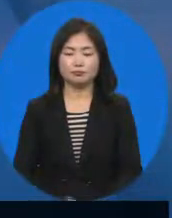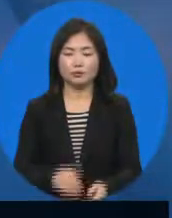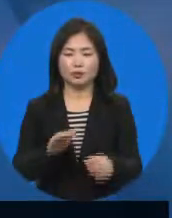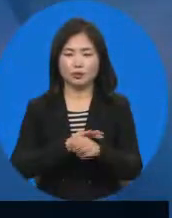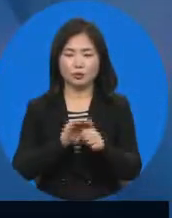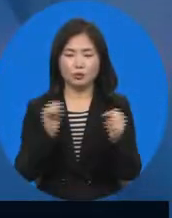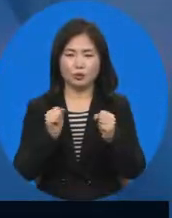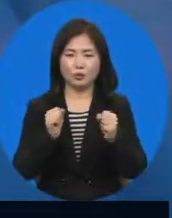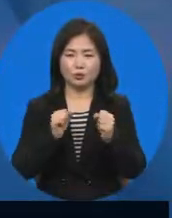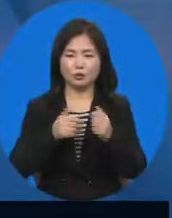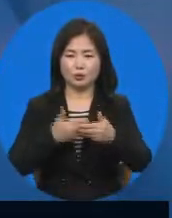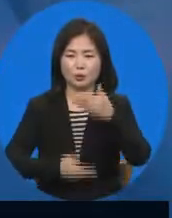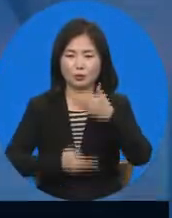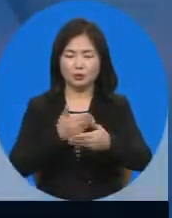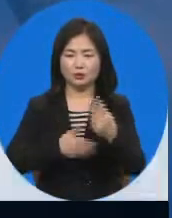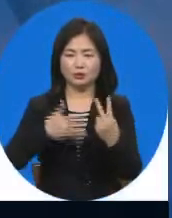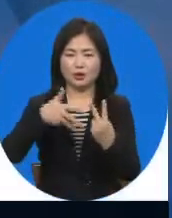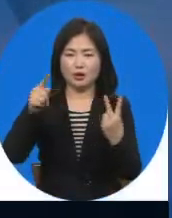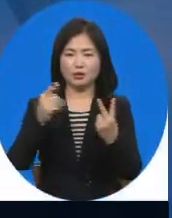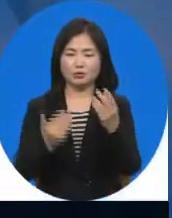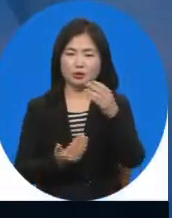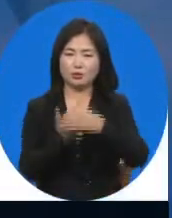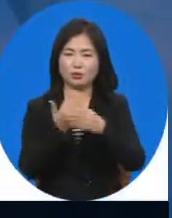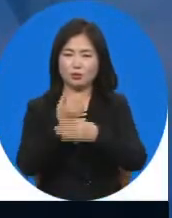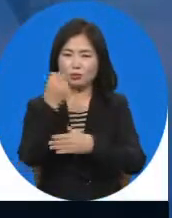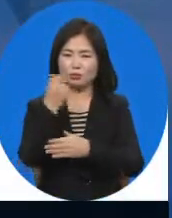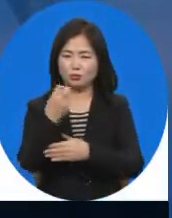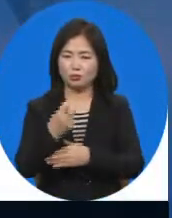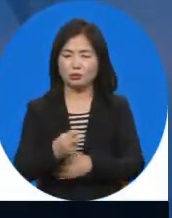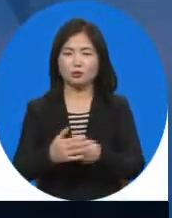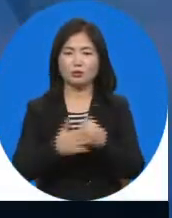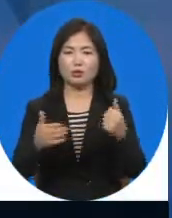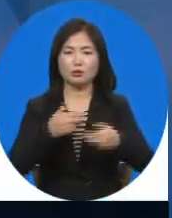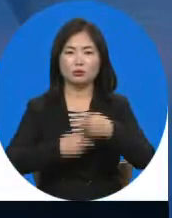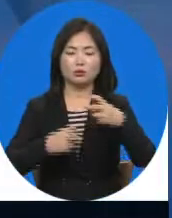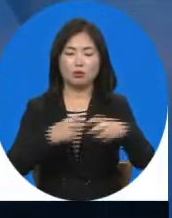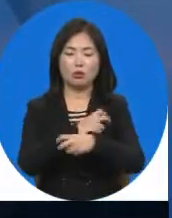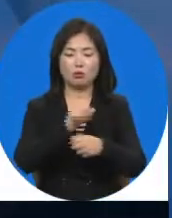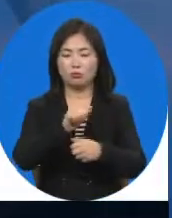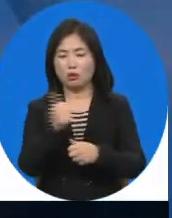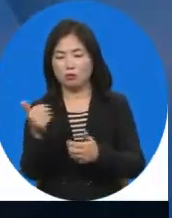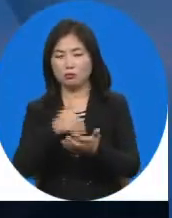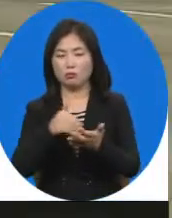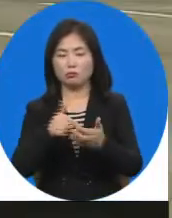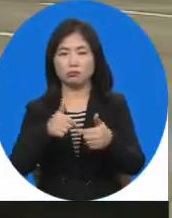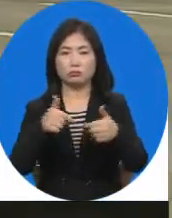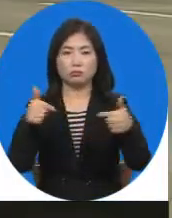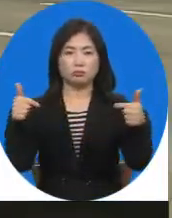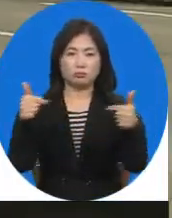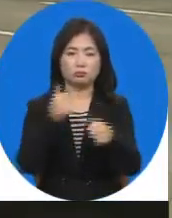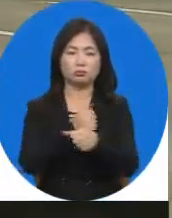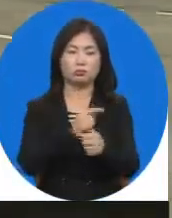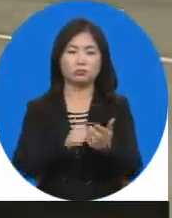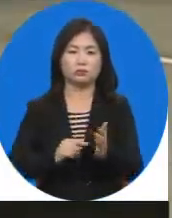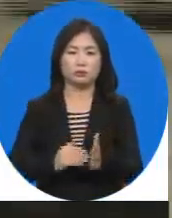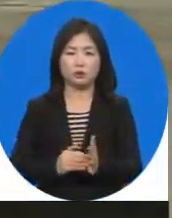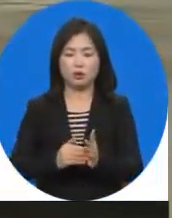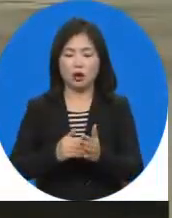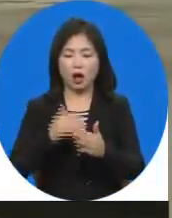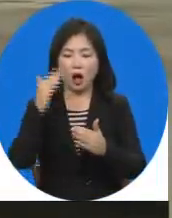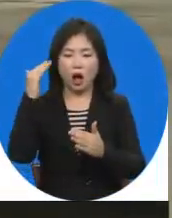겨울철에 고속도로 2차 사고 가 더 빈번하게 발생하고 교통사고 사망자 비율도 더 높은 것으로 나타났습니다